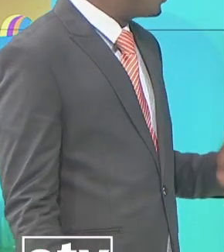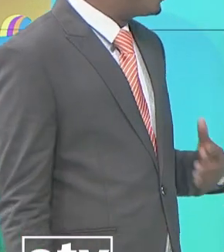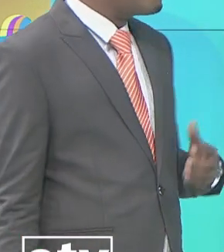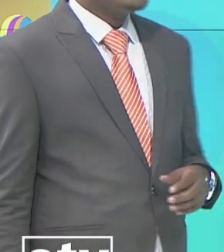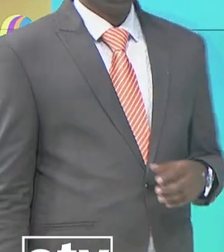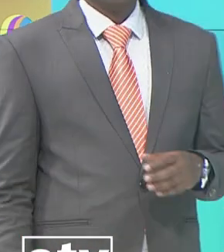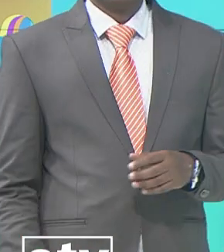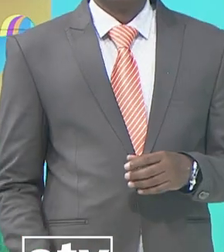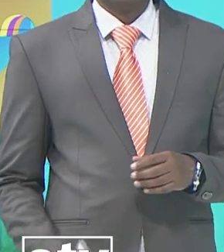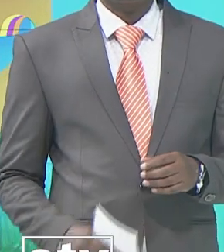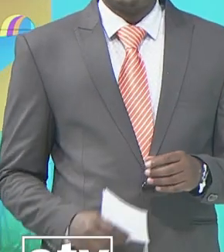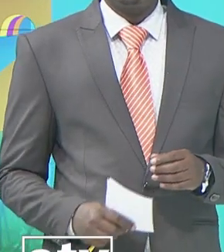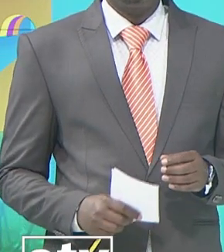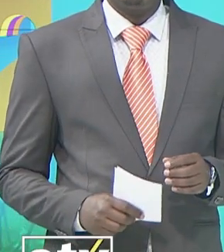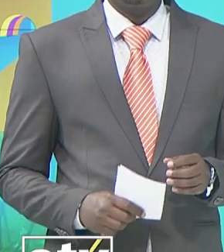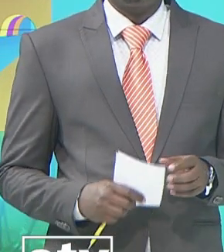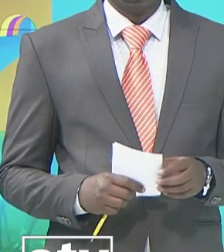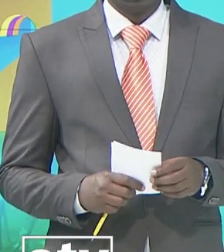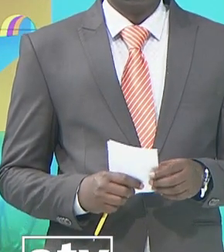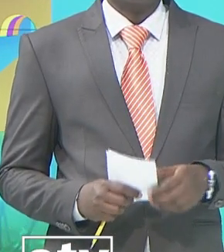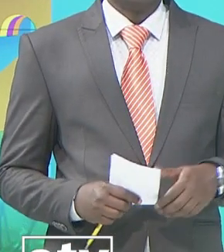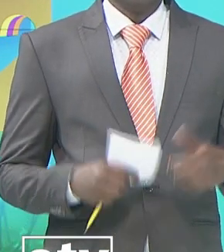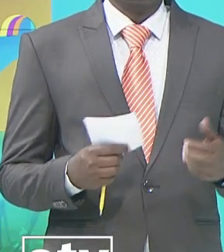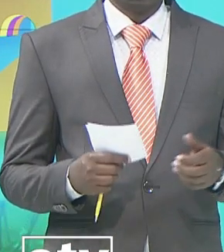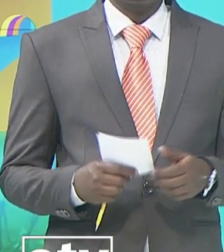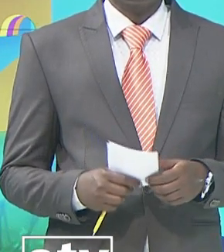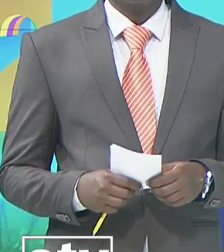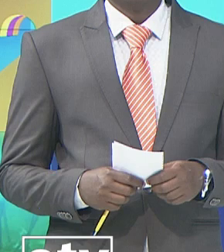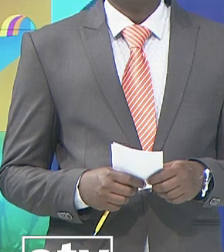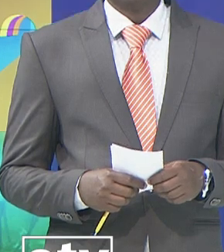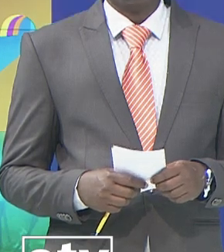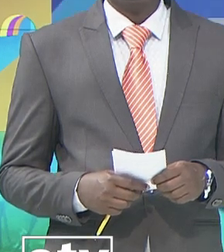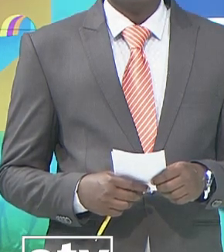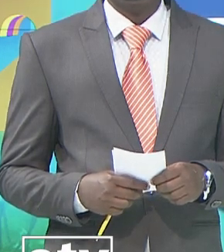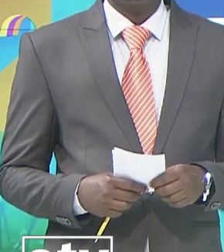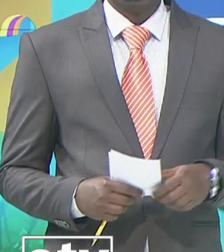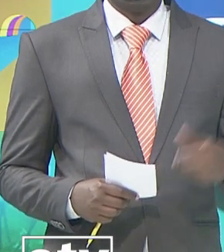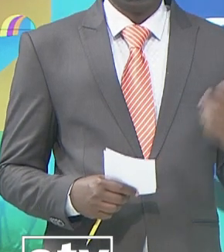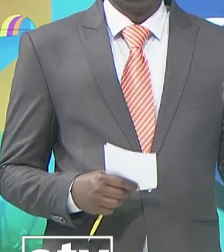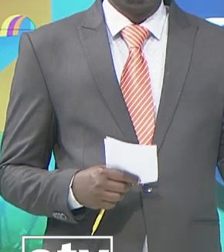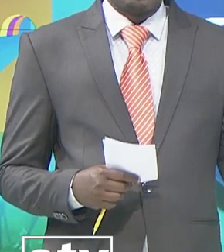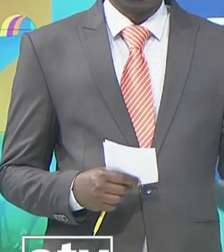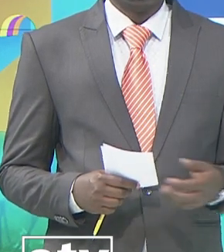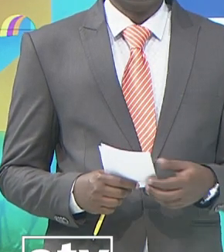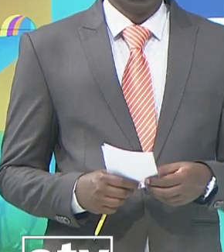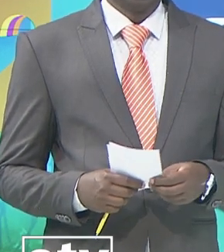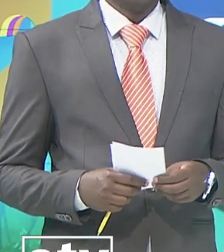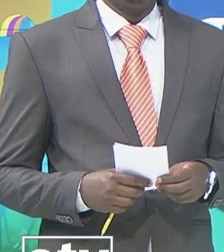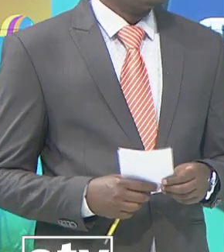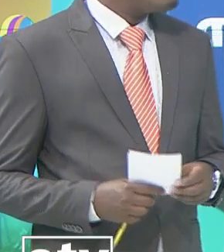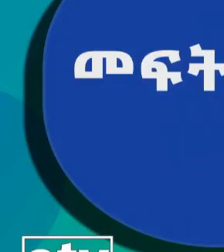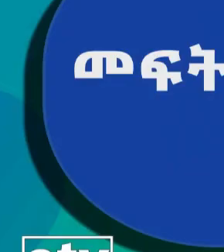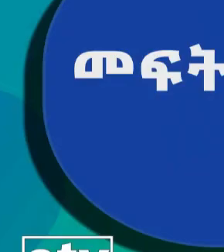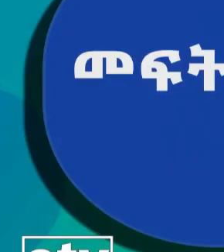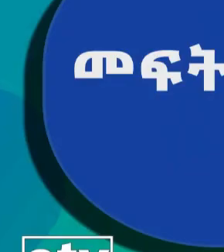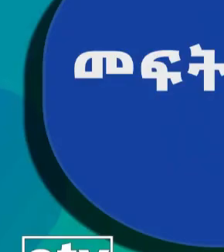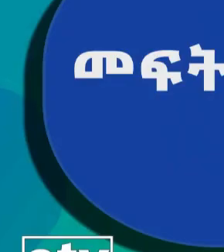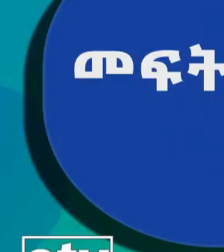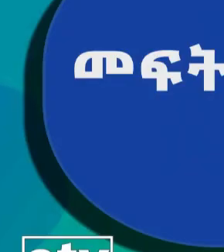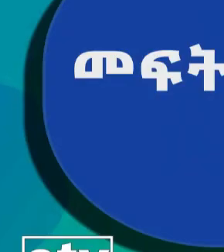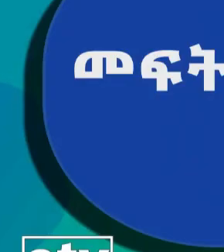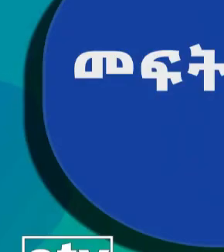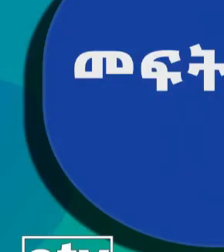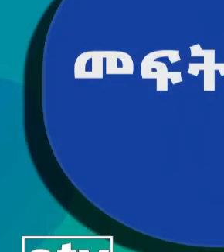እንቅፋት ፈጥሯል። ሌላው የሎጂስቲክስ አገልግሎት ውስንነት ምርቶችን ወደ በማድረስ ሂደት ውስጥ አሉታዊ ጎን ነበረው። ሌላው